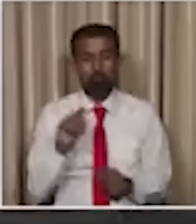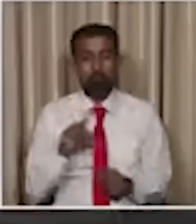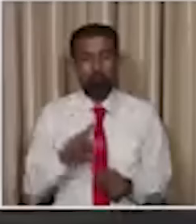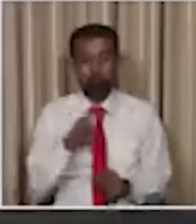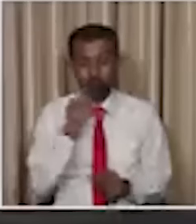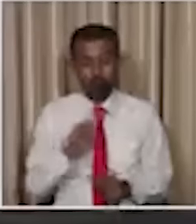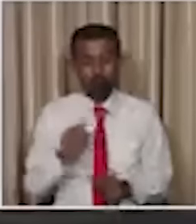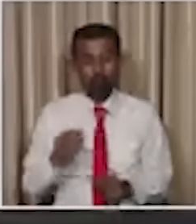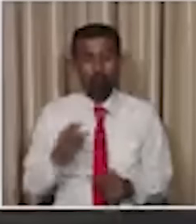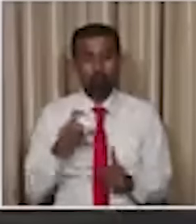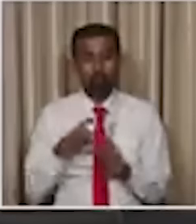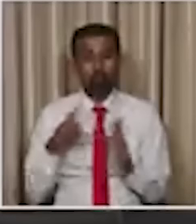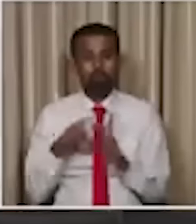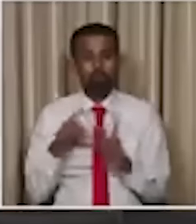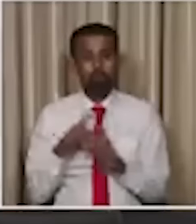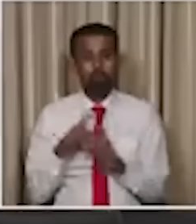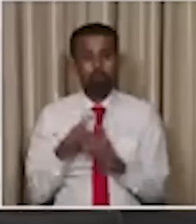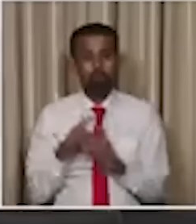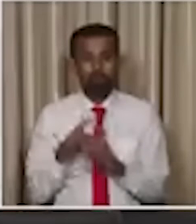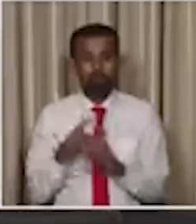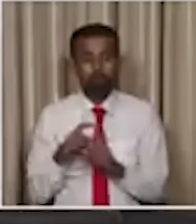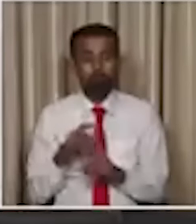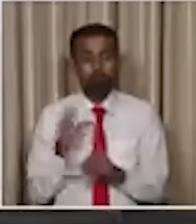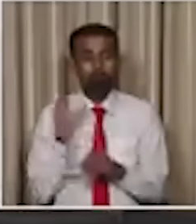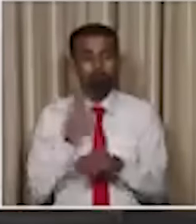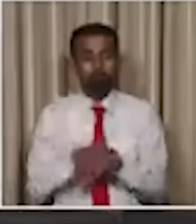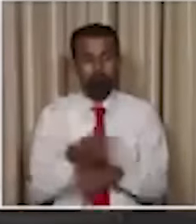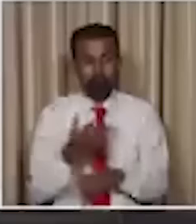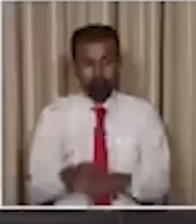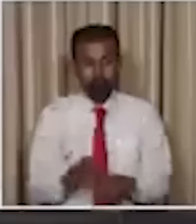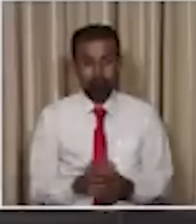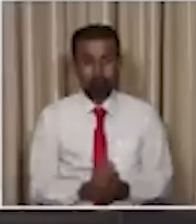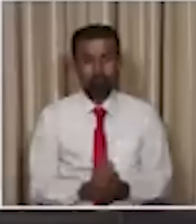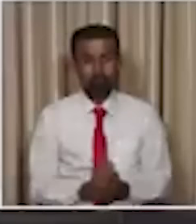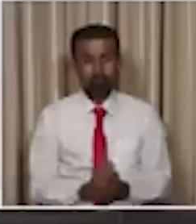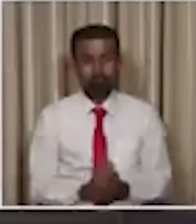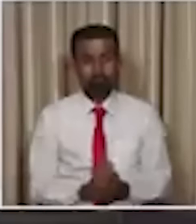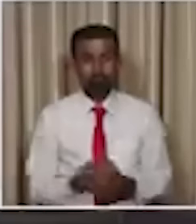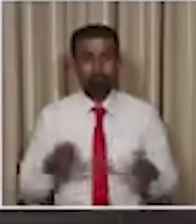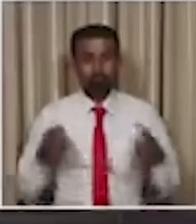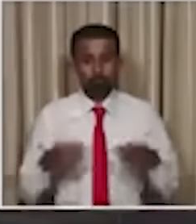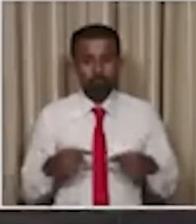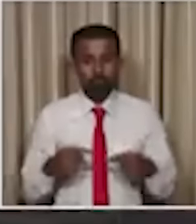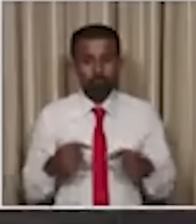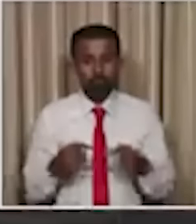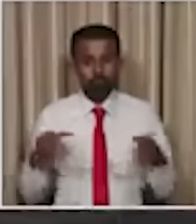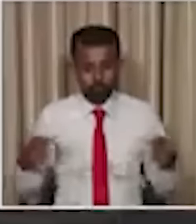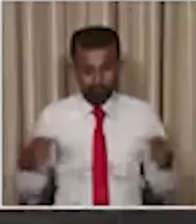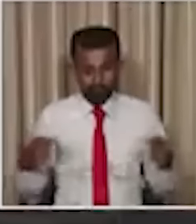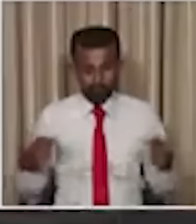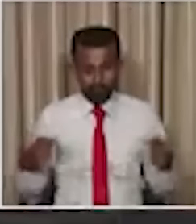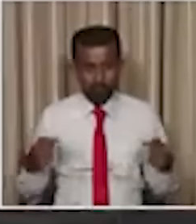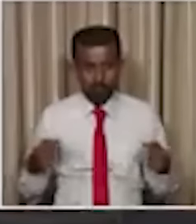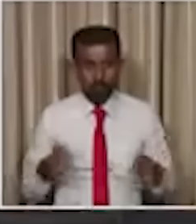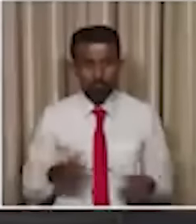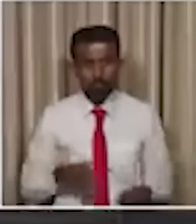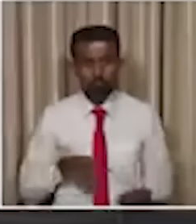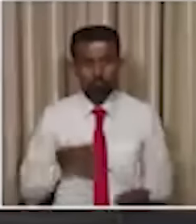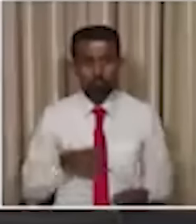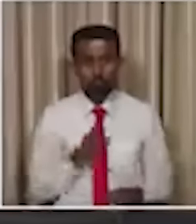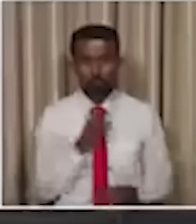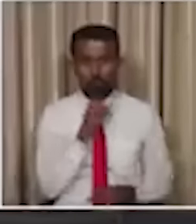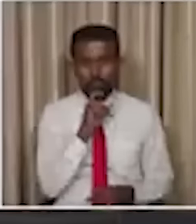දින අපරාධ කොළඹ අපරාධ කොට්ටාෂය විසින් අත්අඩංගුවට ගන්නා ලදී. අනුතරුව ඔහුට එරෙහිව මහදකන්න